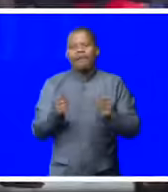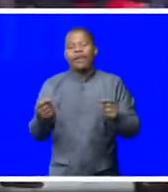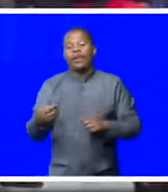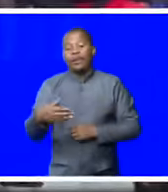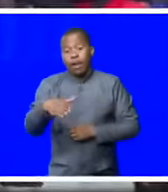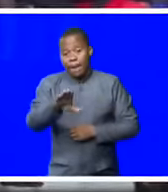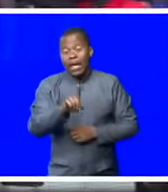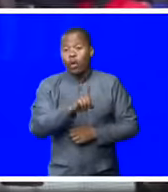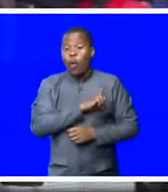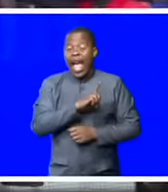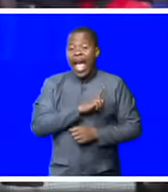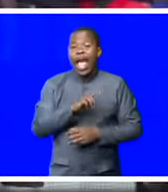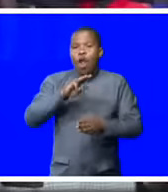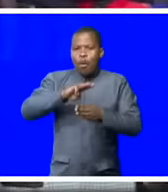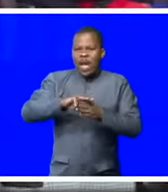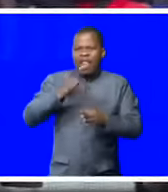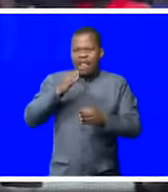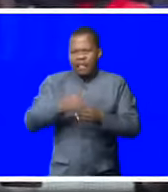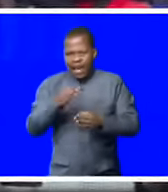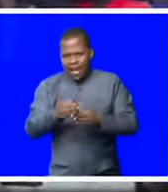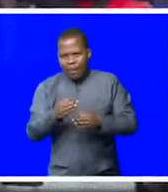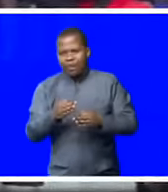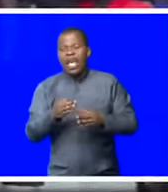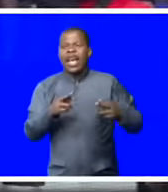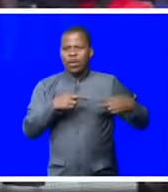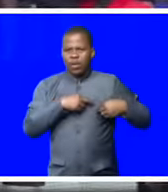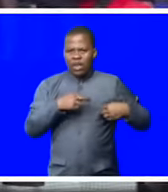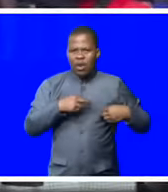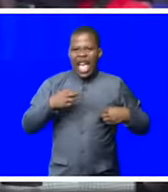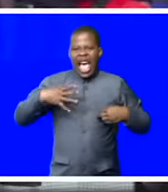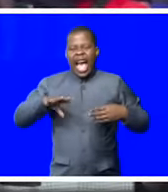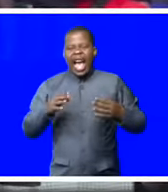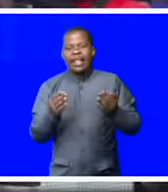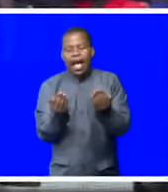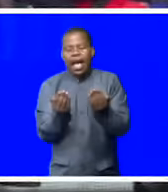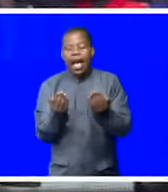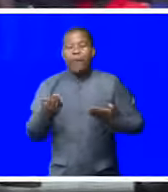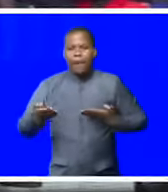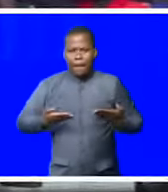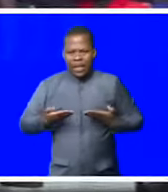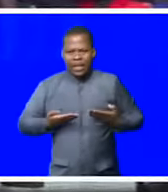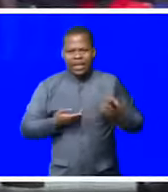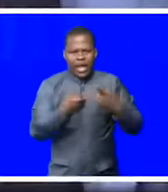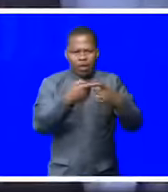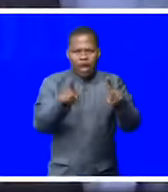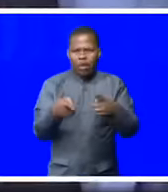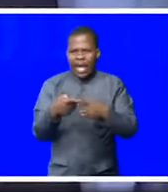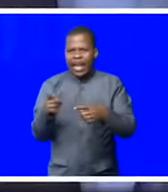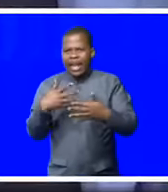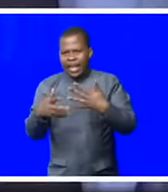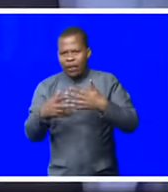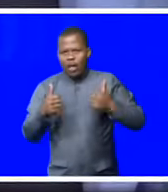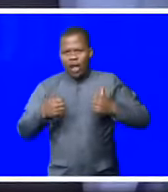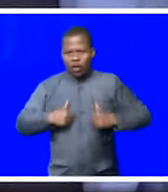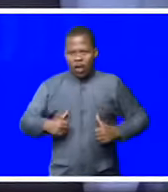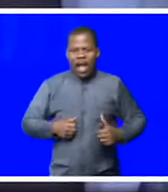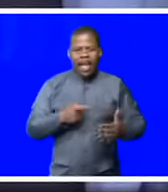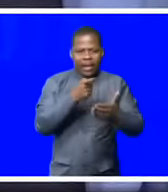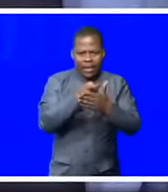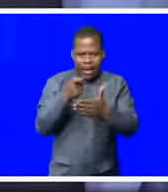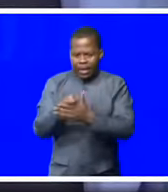kulaba thide. Umphathi welihlangothi lwetekuchudzelana nolwazi kunene uthi tikolwa lesolo tingakakwendi